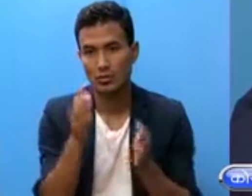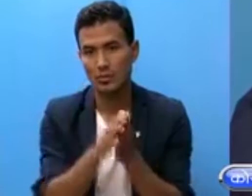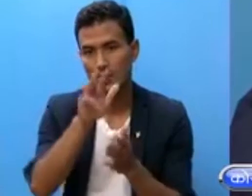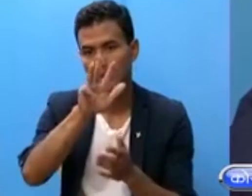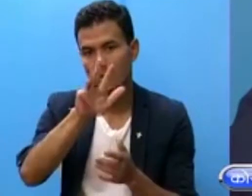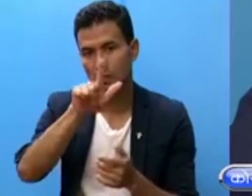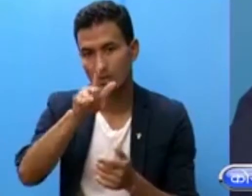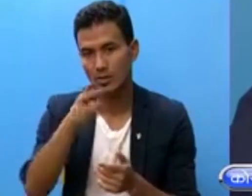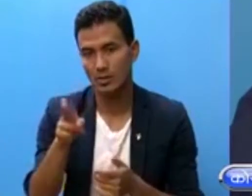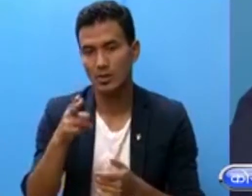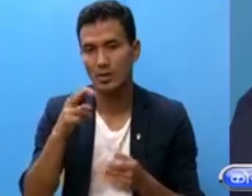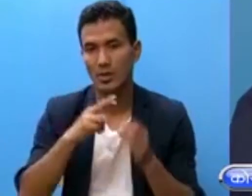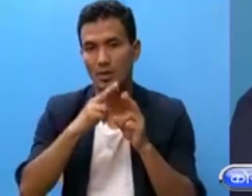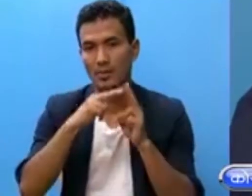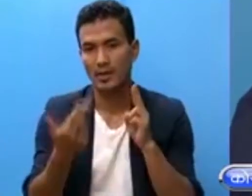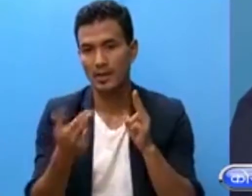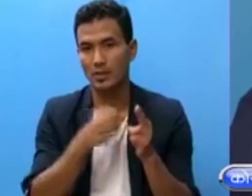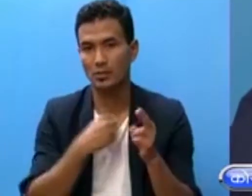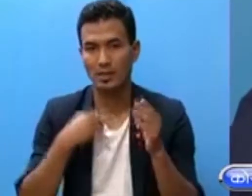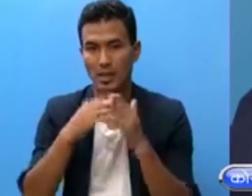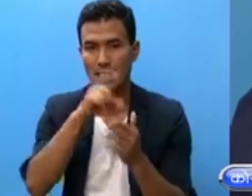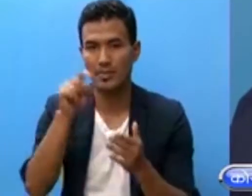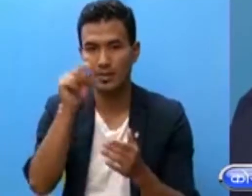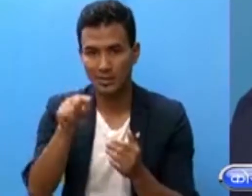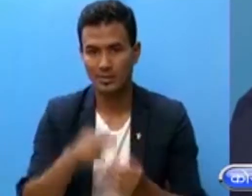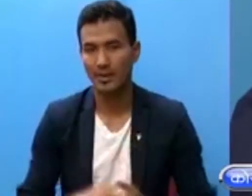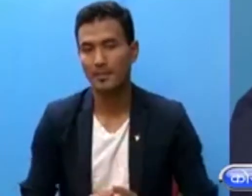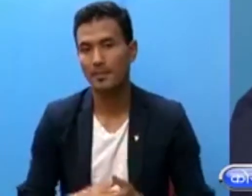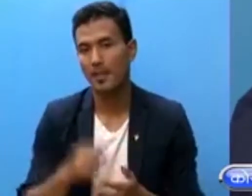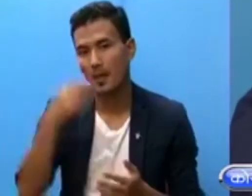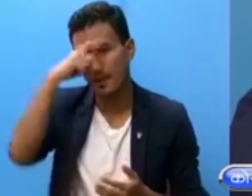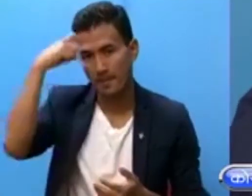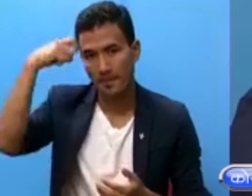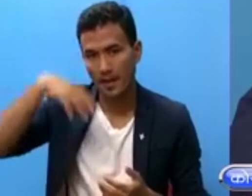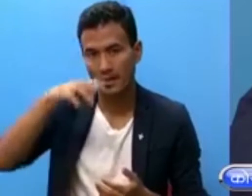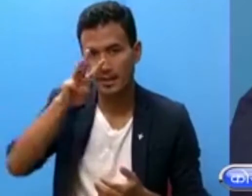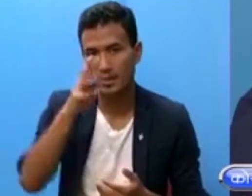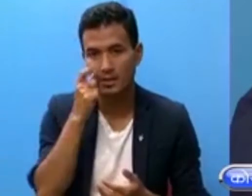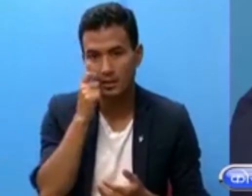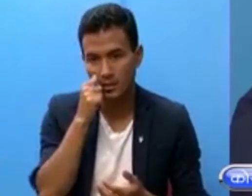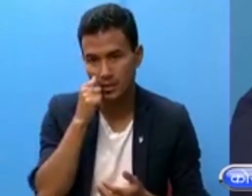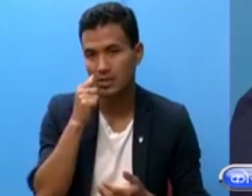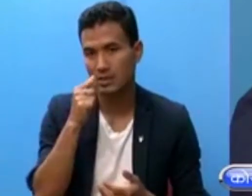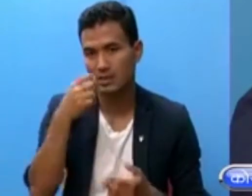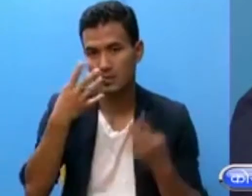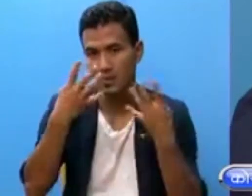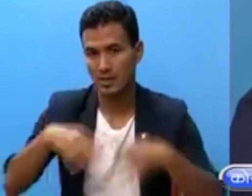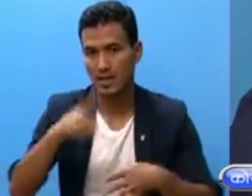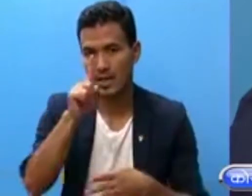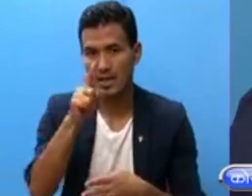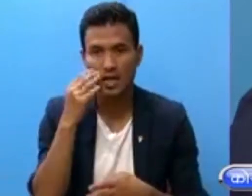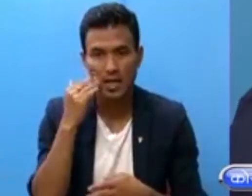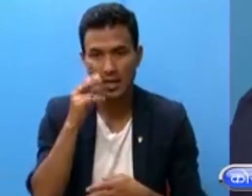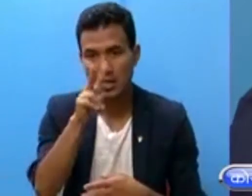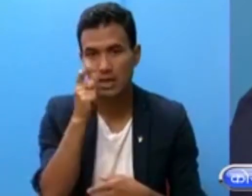97 जना। भेरी अस्पताल नेपालगञ्ज प्रयोगशालामा बाँकेको 3 पुरुष, बर्दियाको